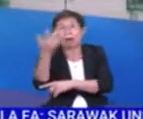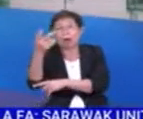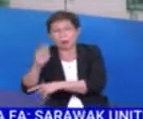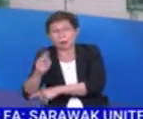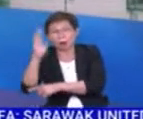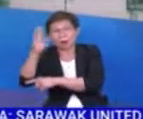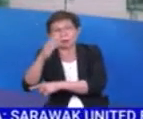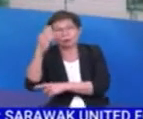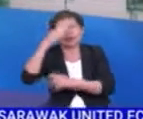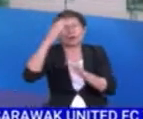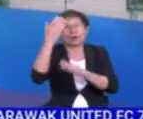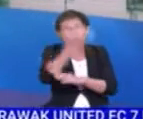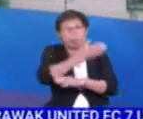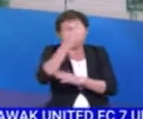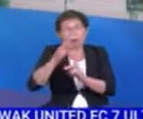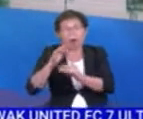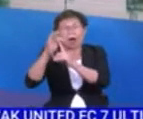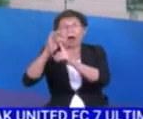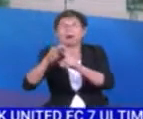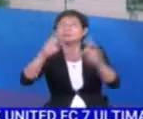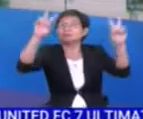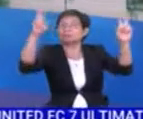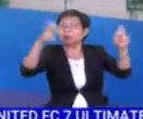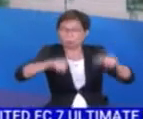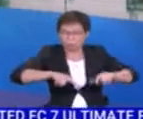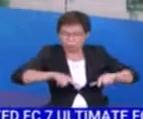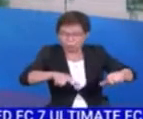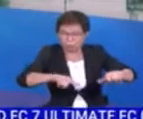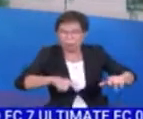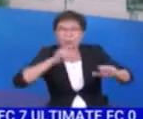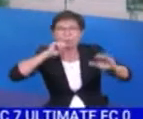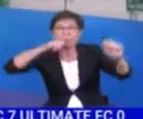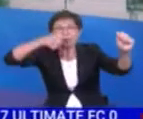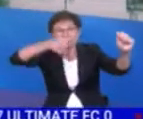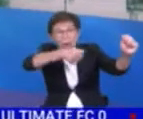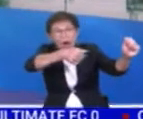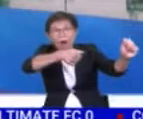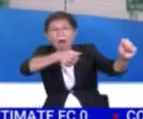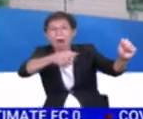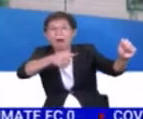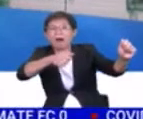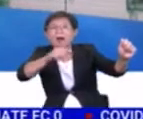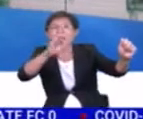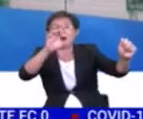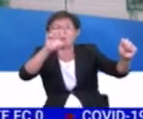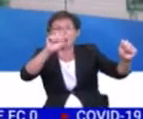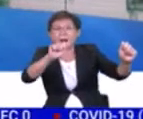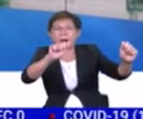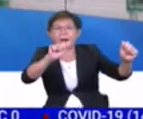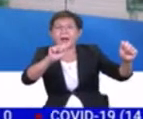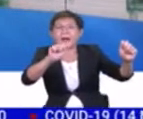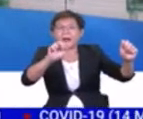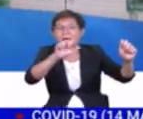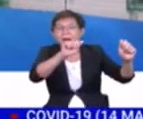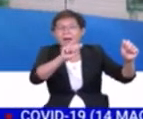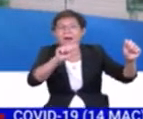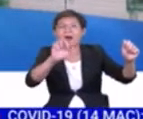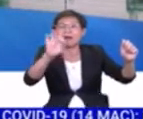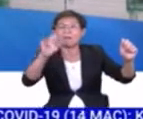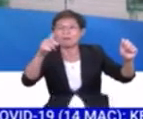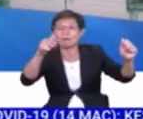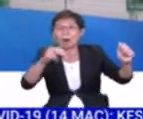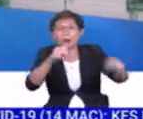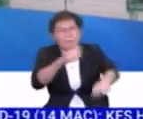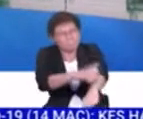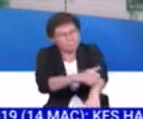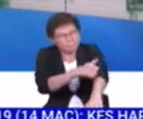membawakan tadi filmhouse berjudul kayu telefilem olahan Muhammad Advan Zainal Abidin ini mengisahkan pengorbanan seorang Bapa